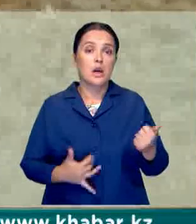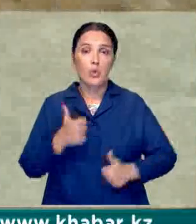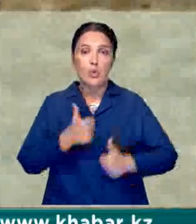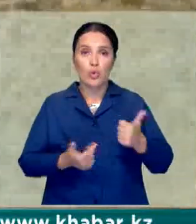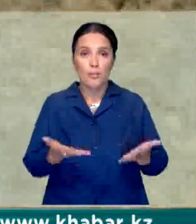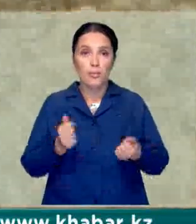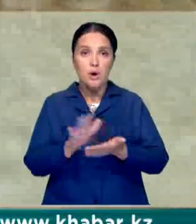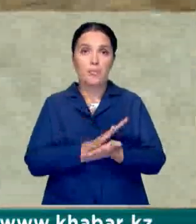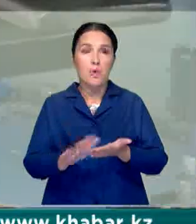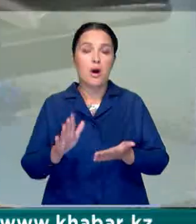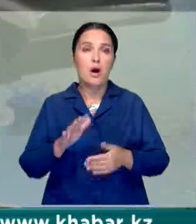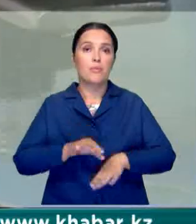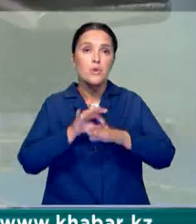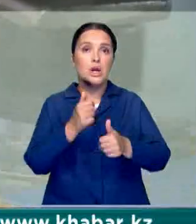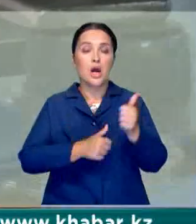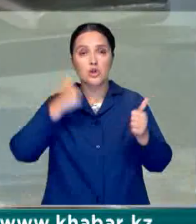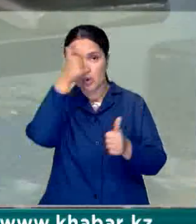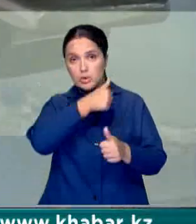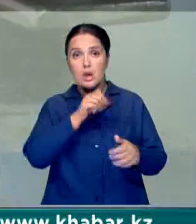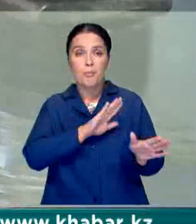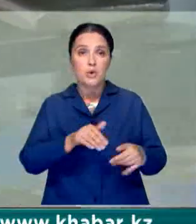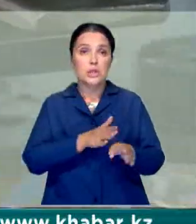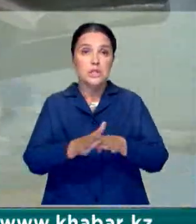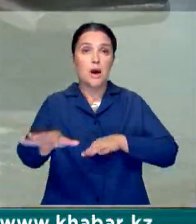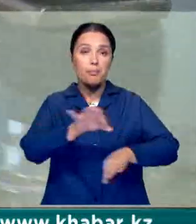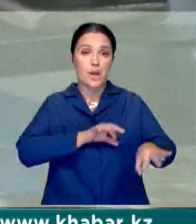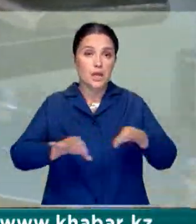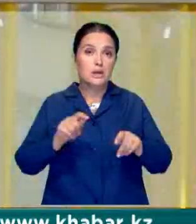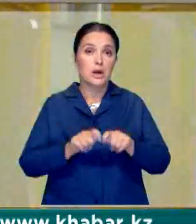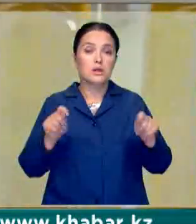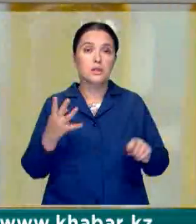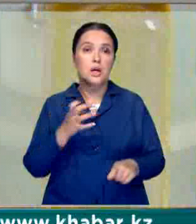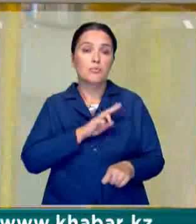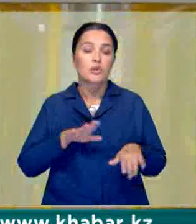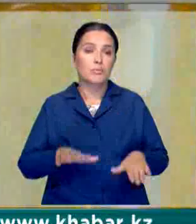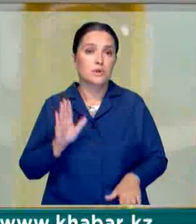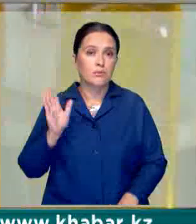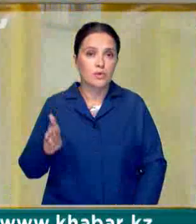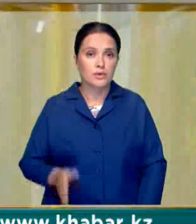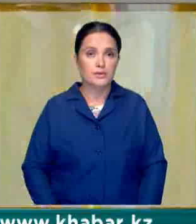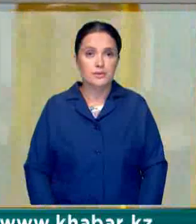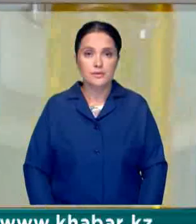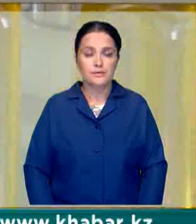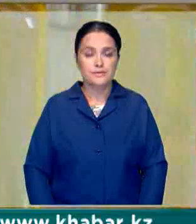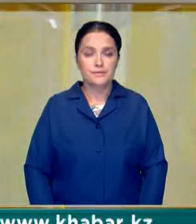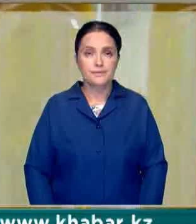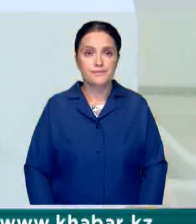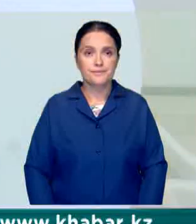получение грантов проводится ежегодно. После реализации проектов в регионе откроют 400 рабочих мест.